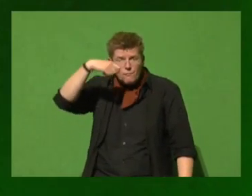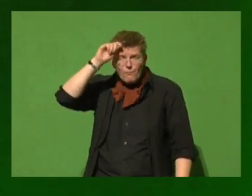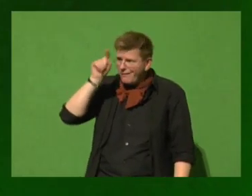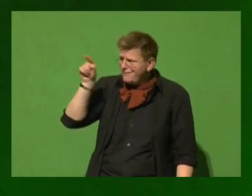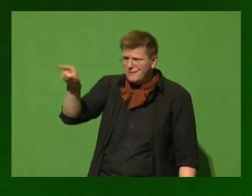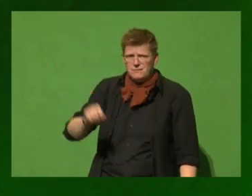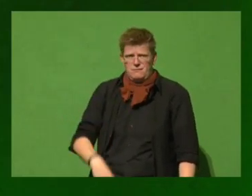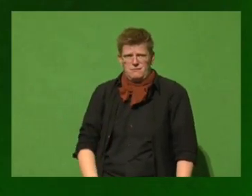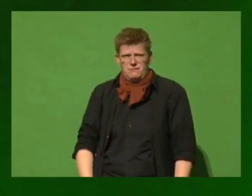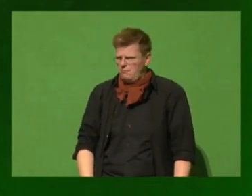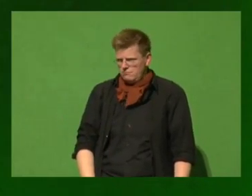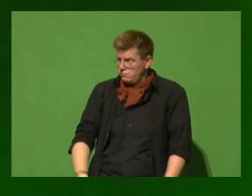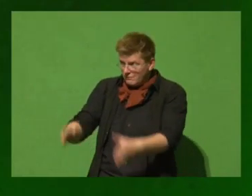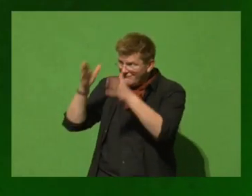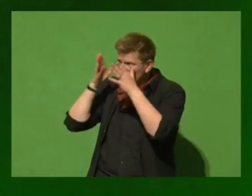uns in